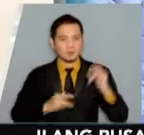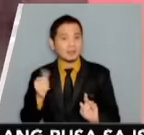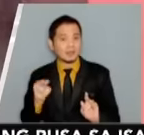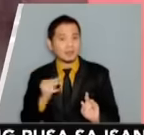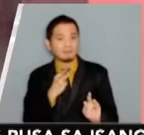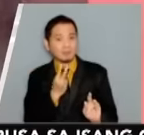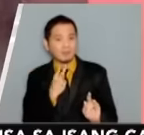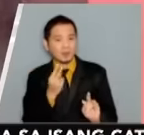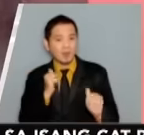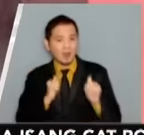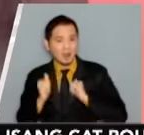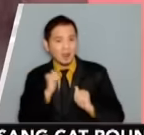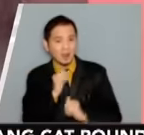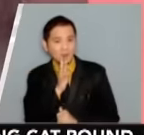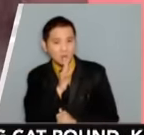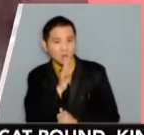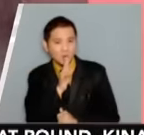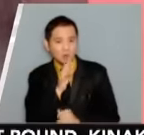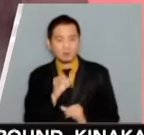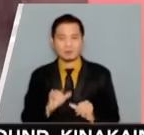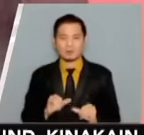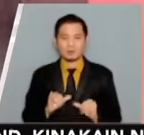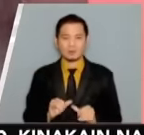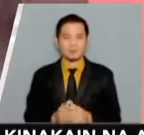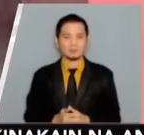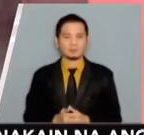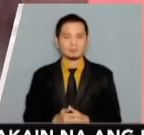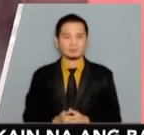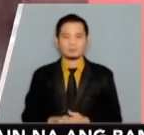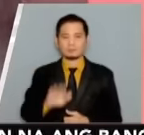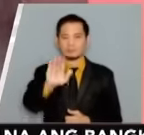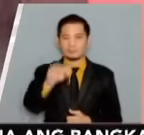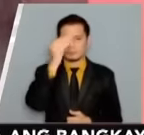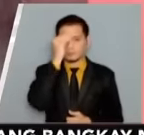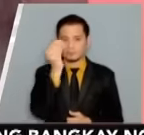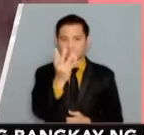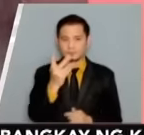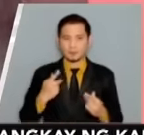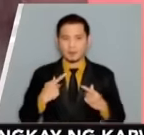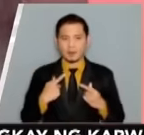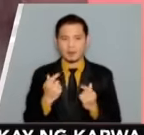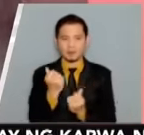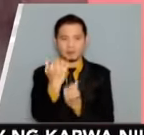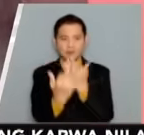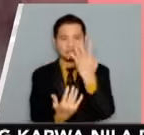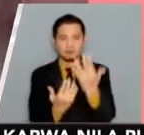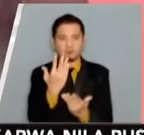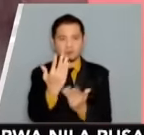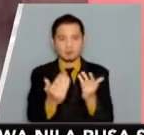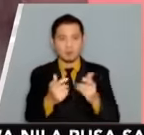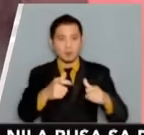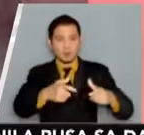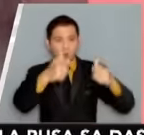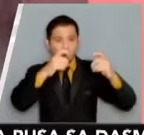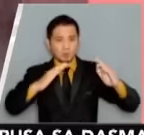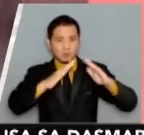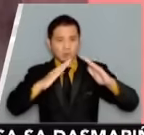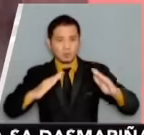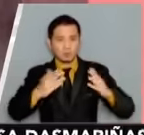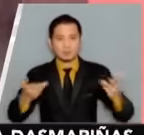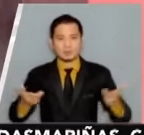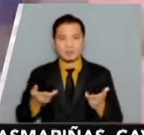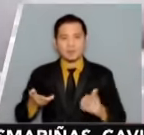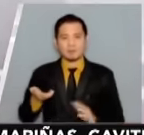Paganyan ka. May sunog po sa Barangay Pinagbuhatan, Pasig. Alamin natin ang sitwasyon doon sa unang balita live ni